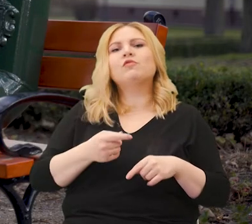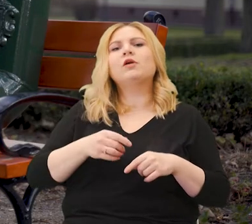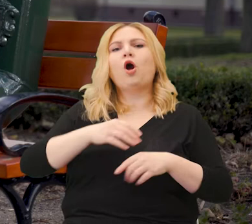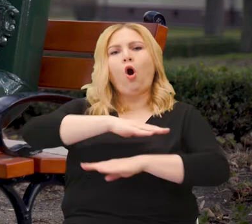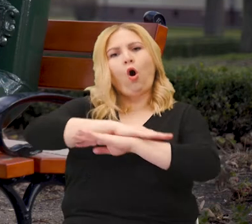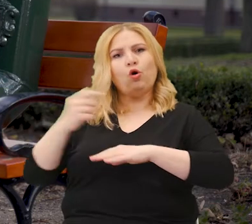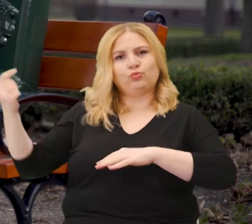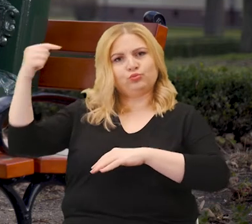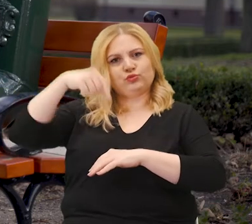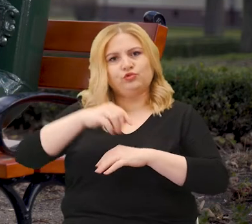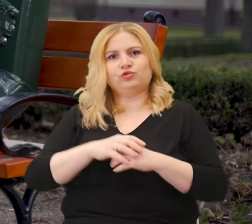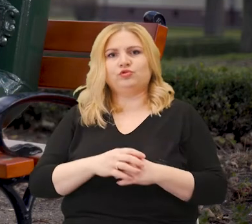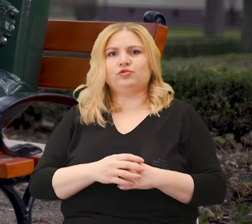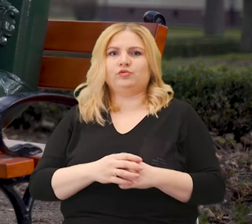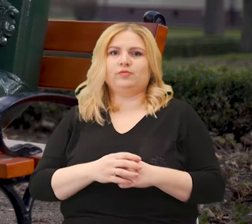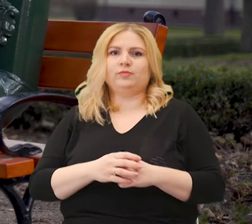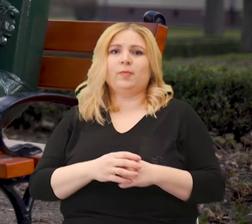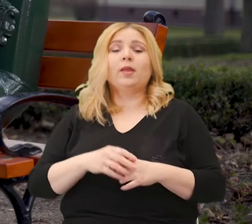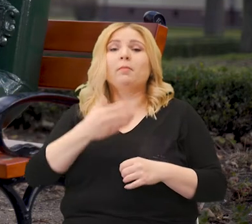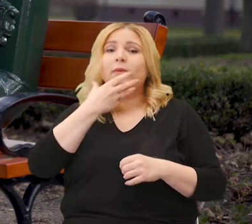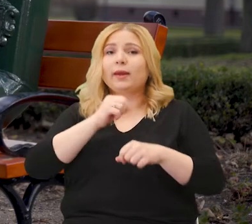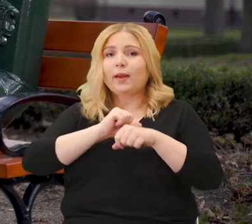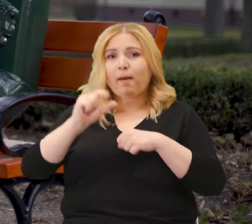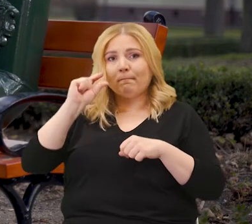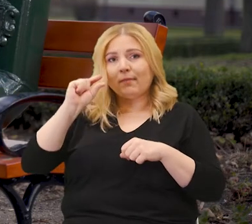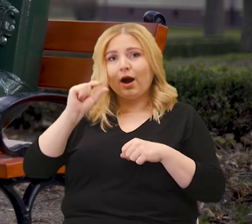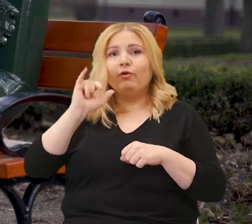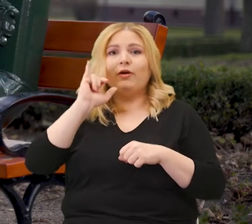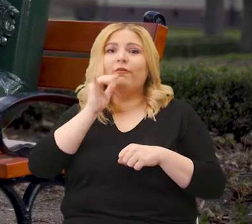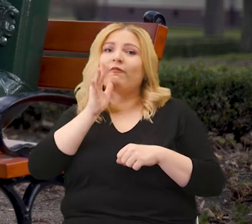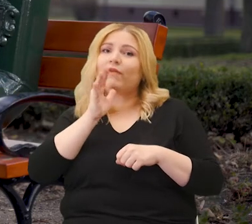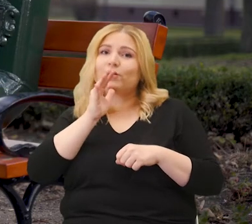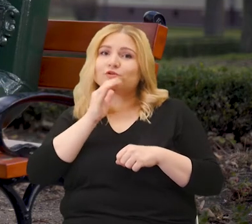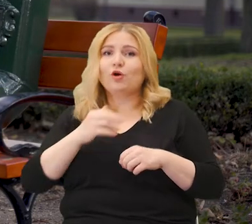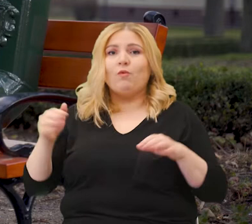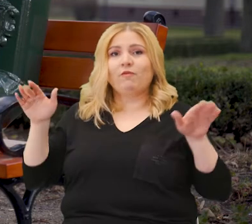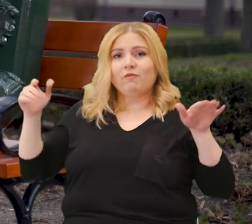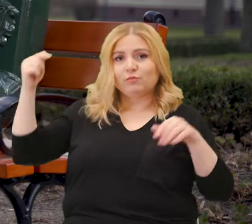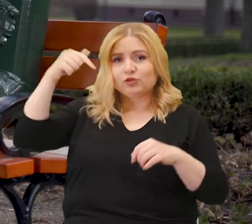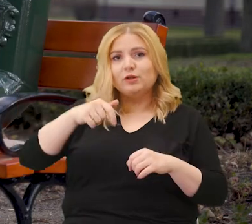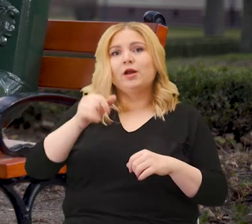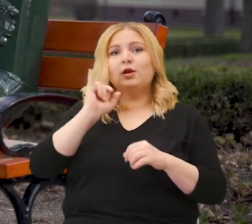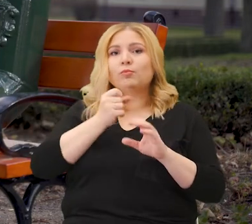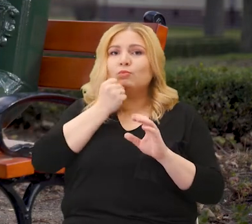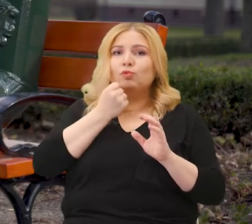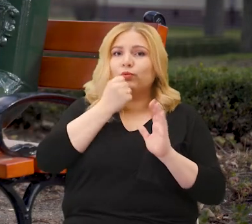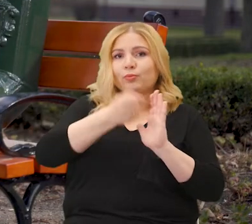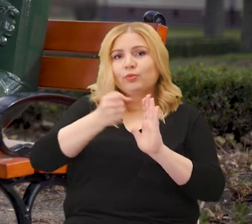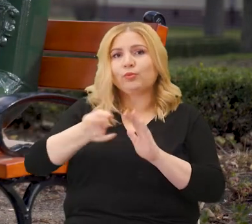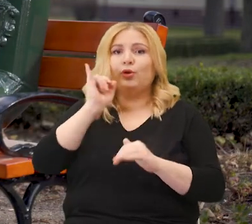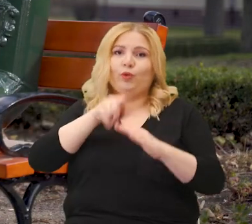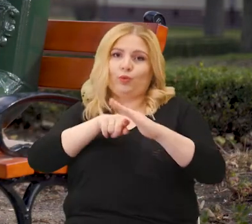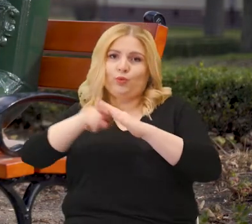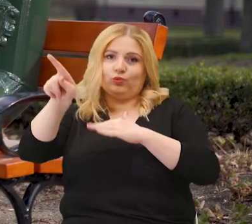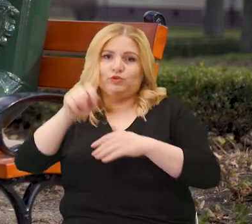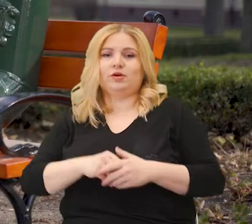przekonaniem pierwszoklasista Tomcio. Przez lufcik. On jest malutki i wesoły. Wlatuje i wkłada. Potem całuje nas w czółko